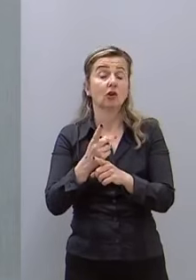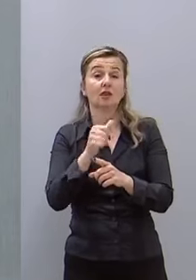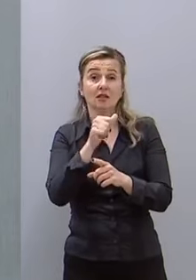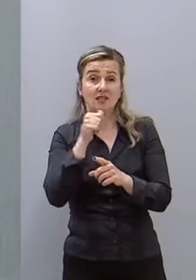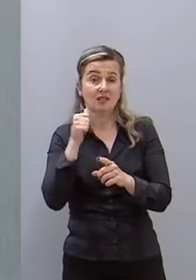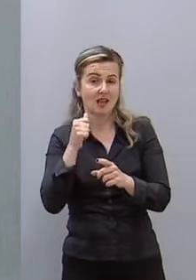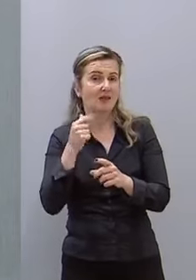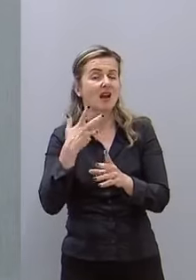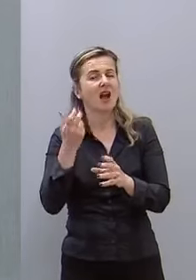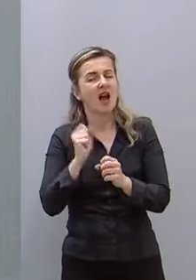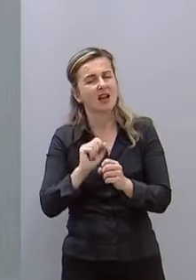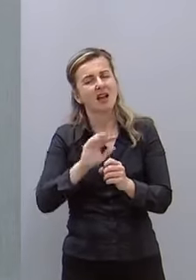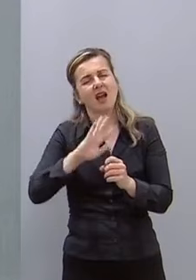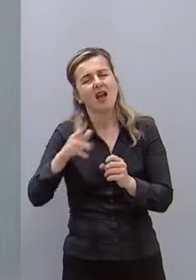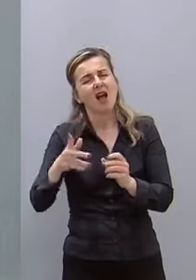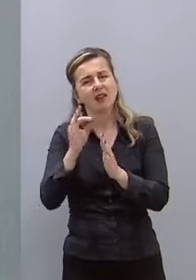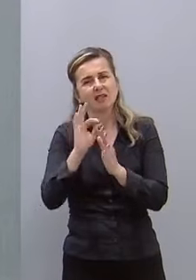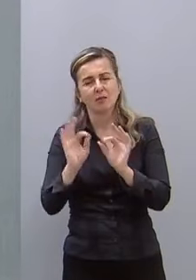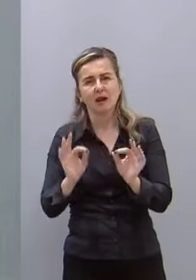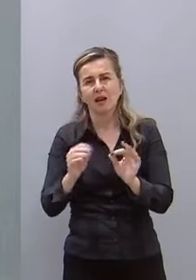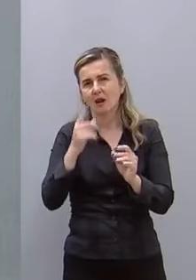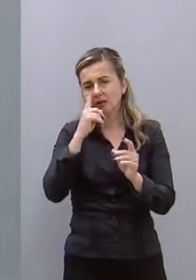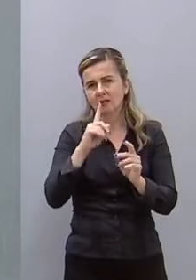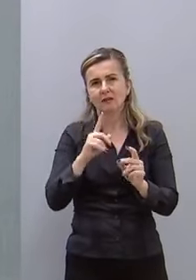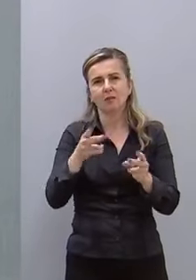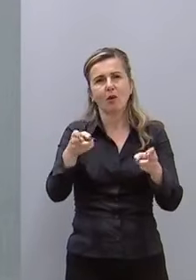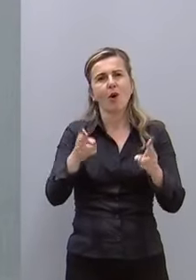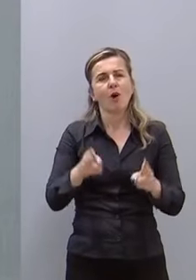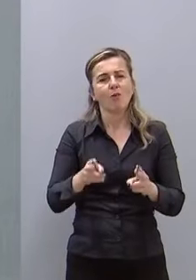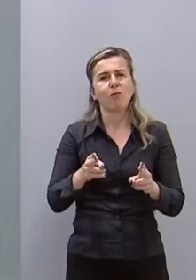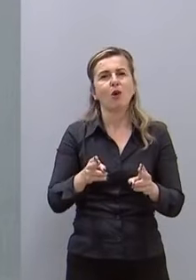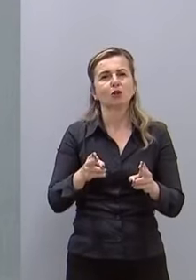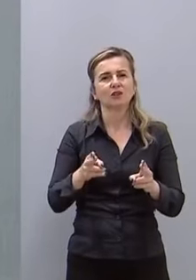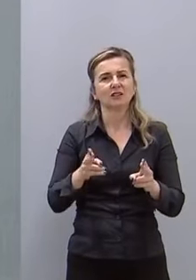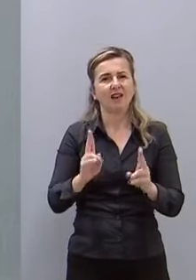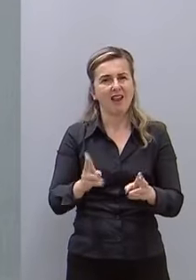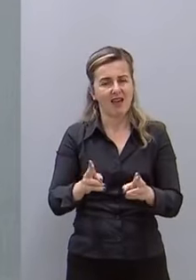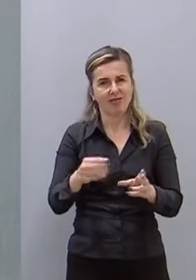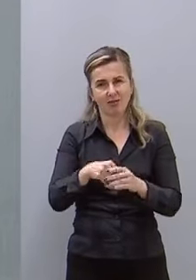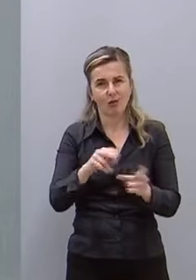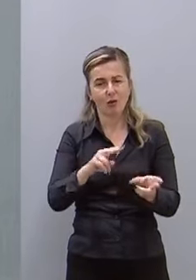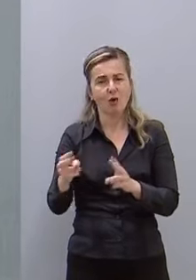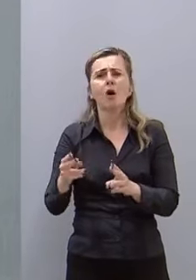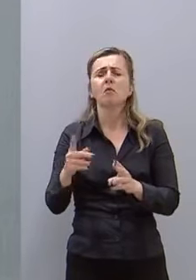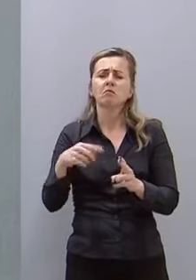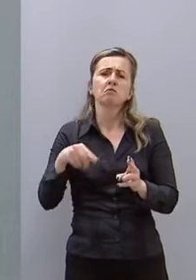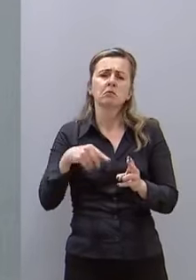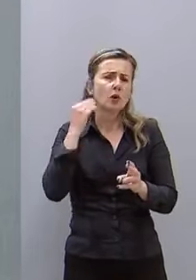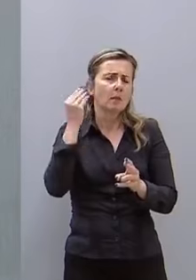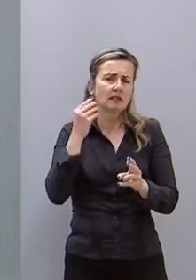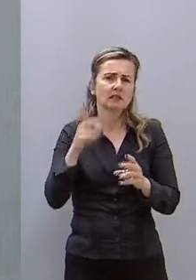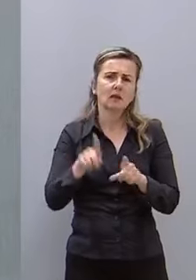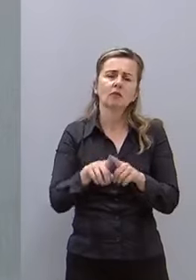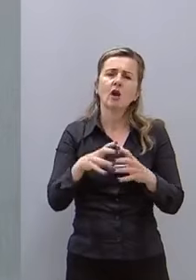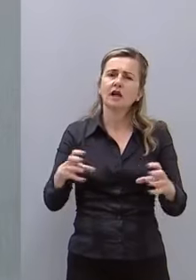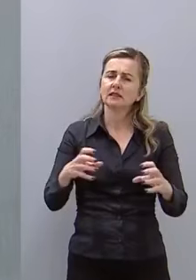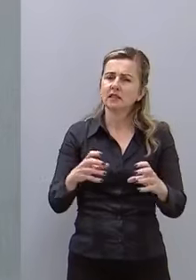è tutta una serie di parametri in cui noi pensiamo come azienda comunque di essere nel livello superiore